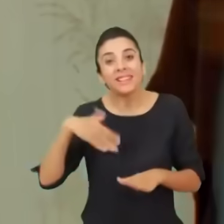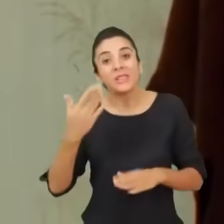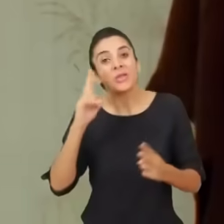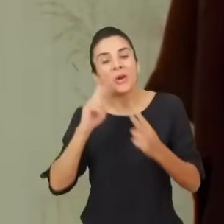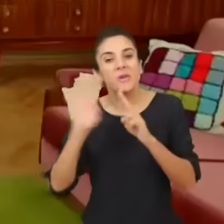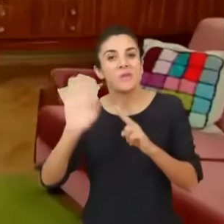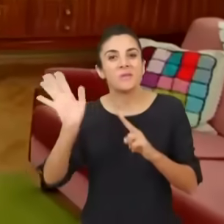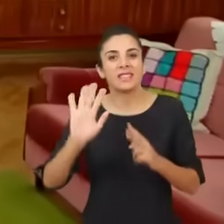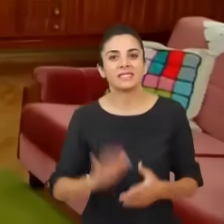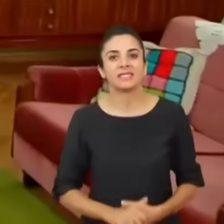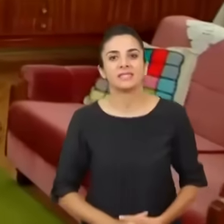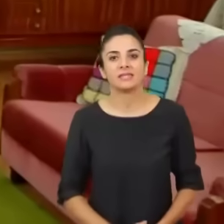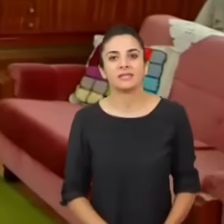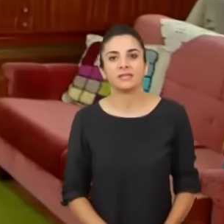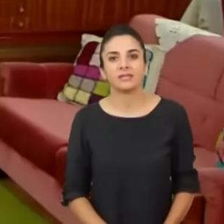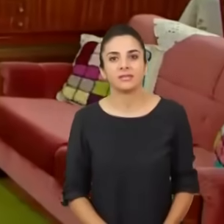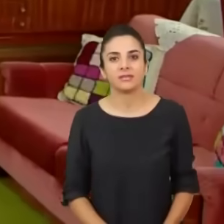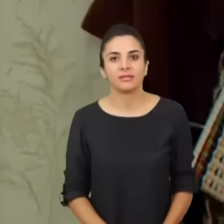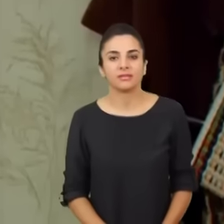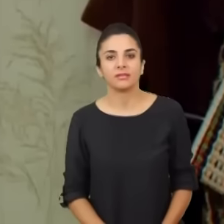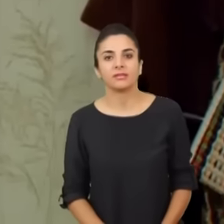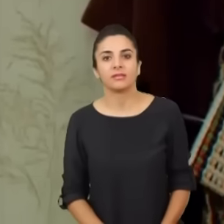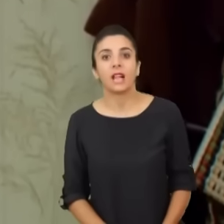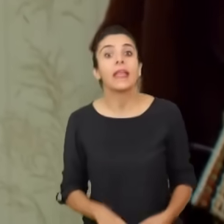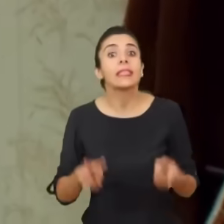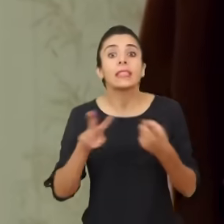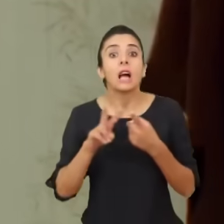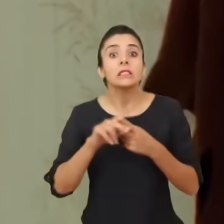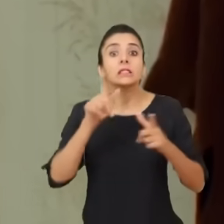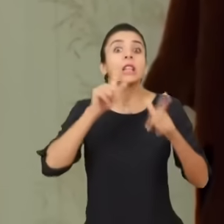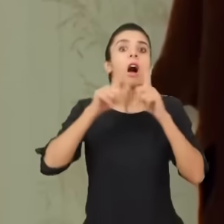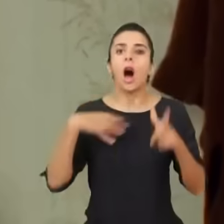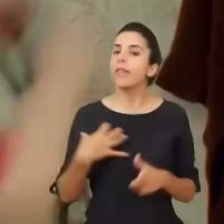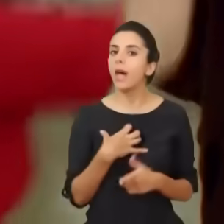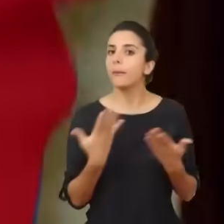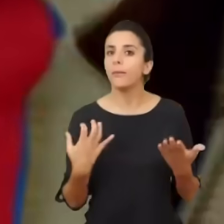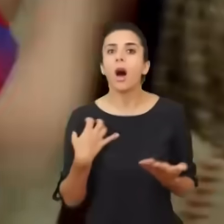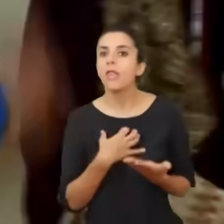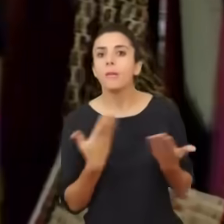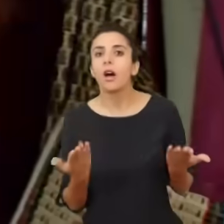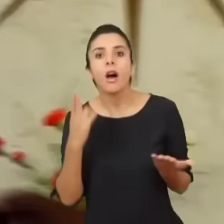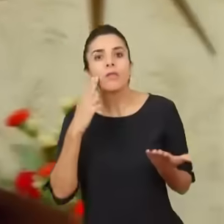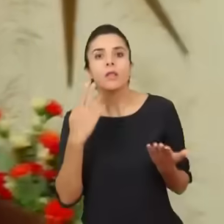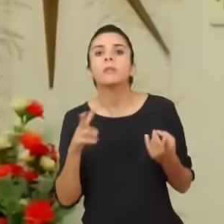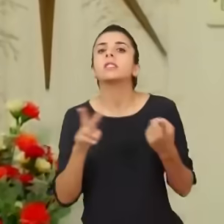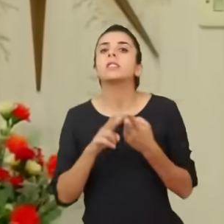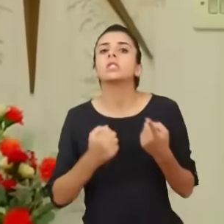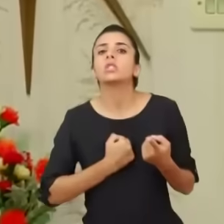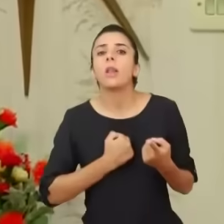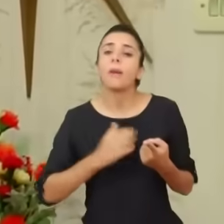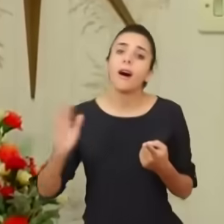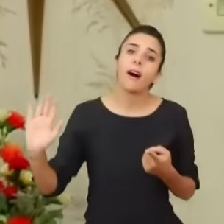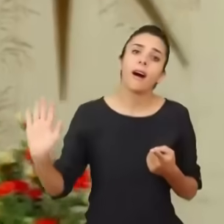görüşürüz. Gülden elinde dergiyle koltuğa geçti. Nazlı! Anneciğim! Anne! Nazlıcığım! Hadi